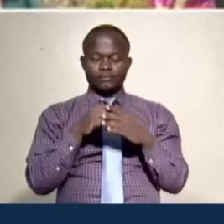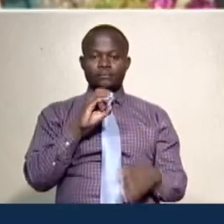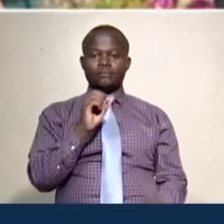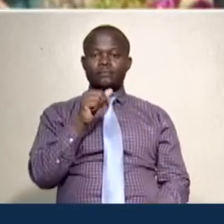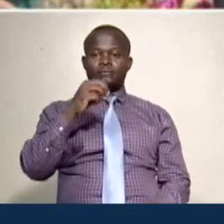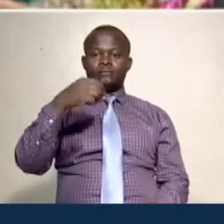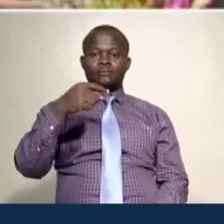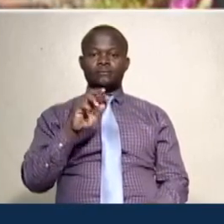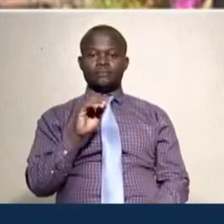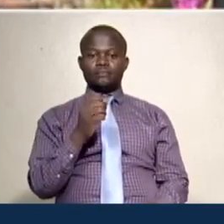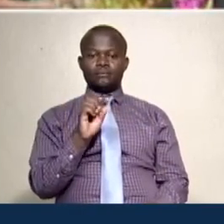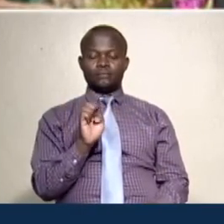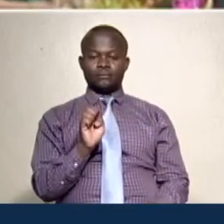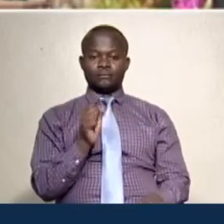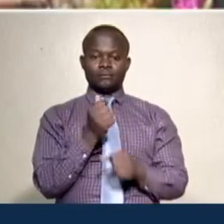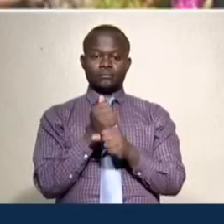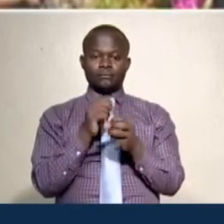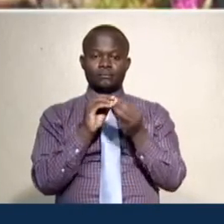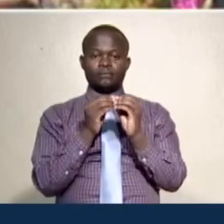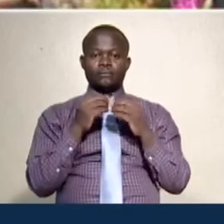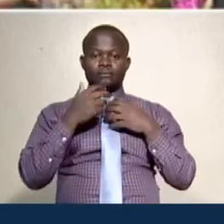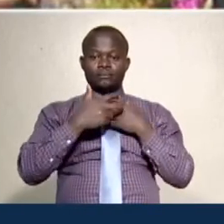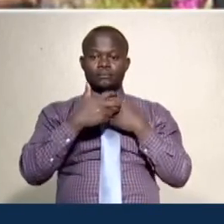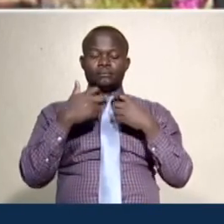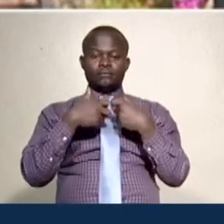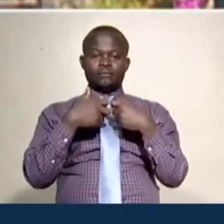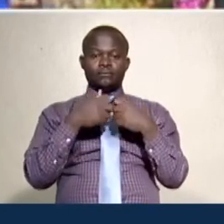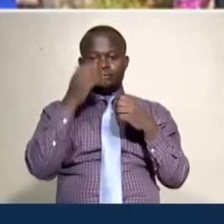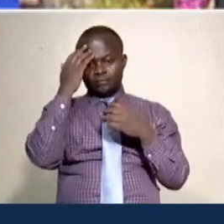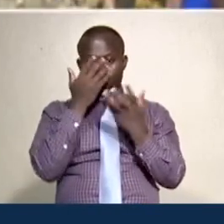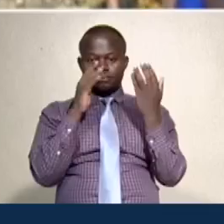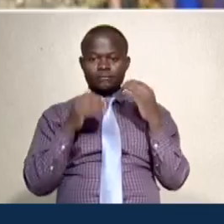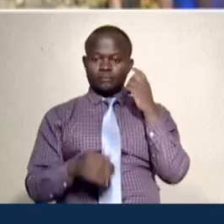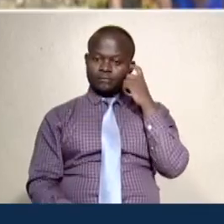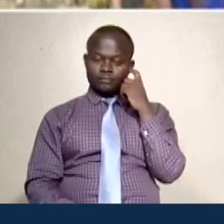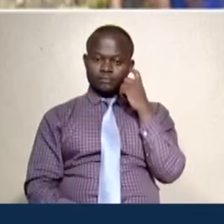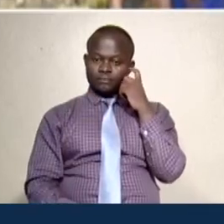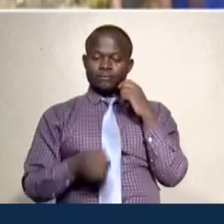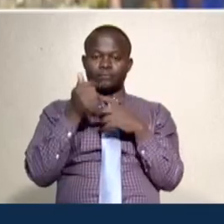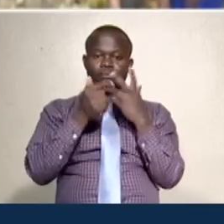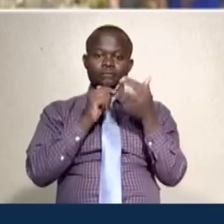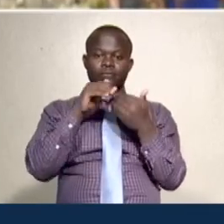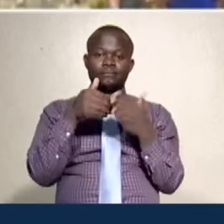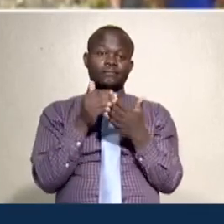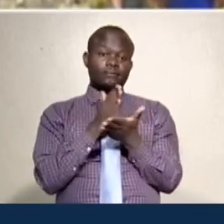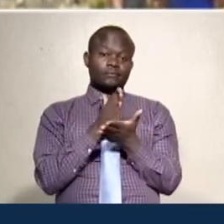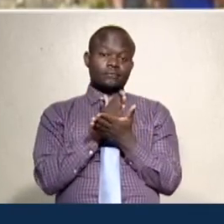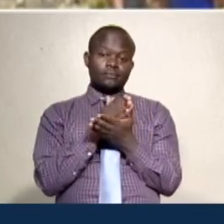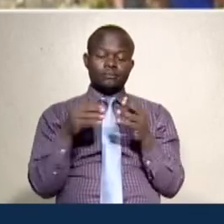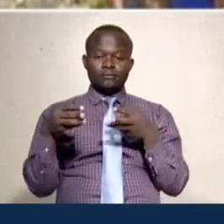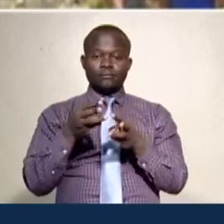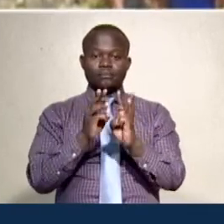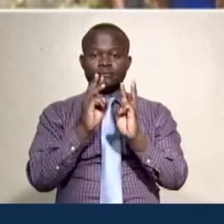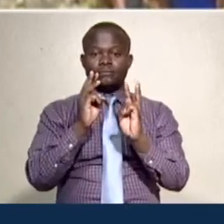nakoraga, imibare na physique n'ubumenyi bw'isi geography. Ayo masomo of course nukutwa